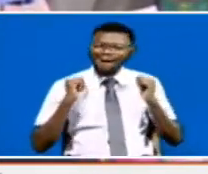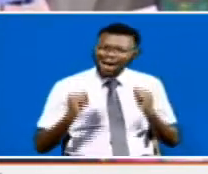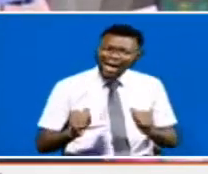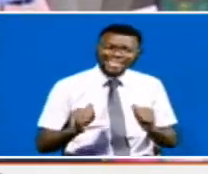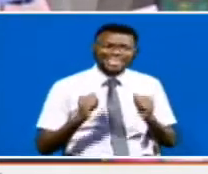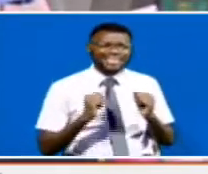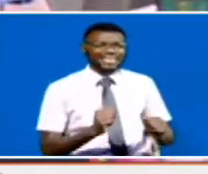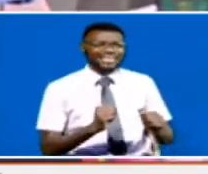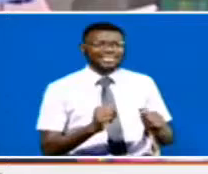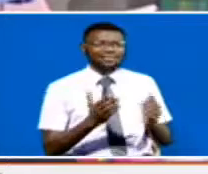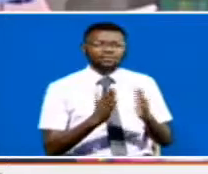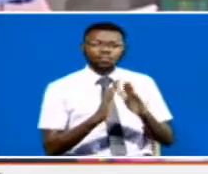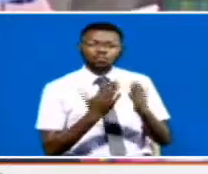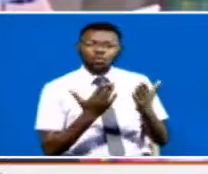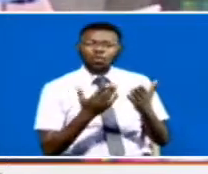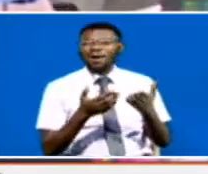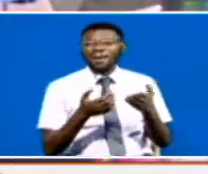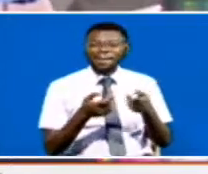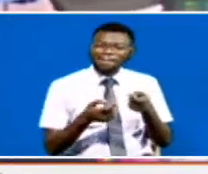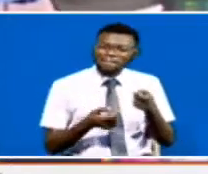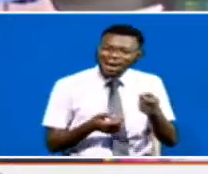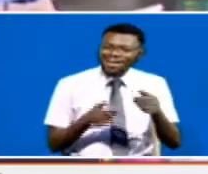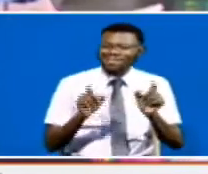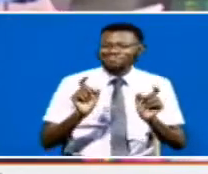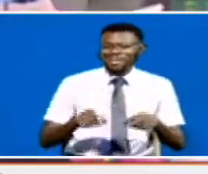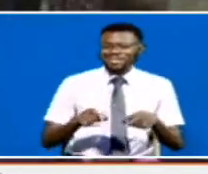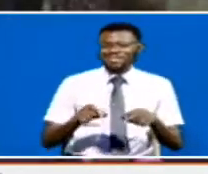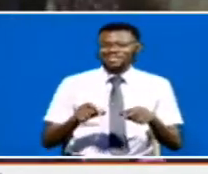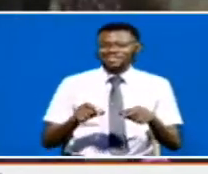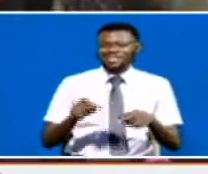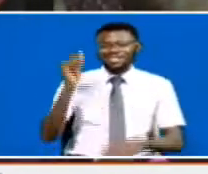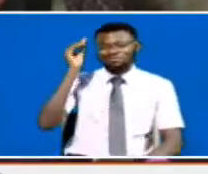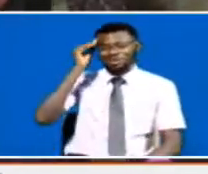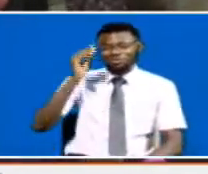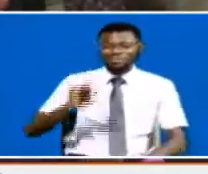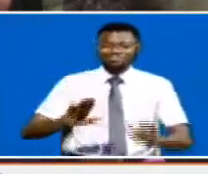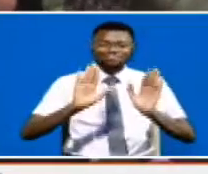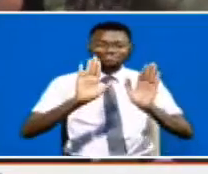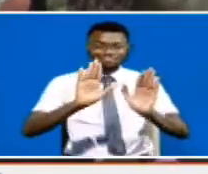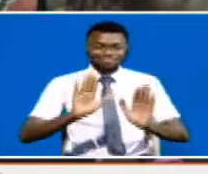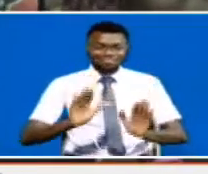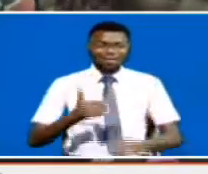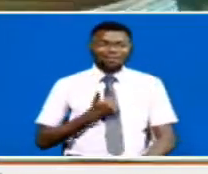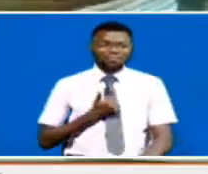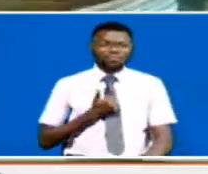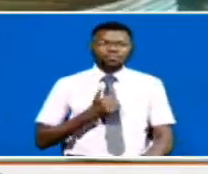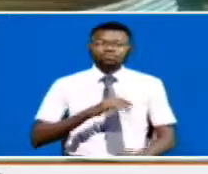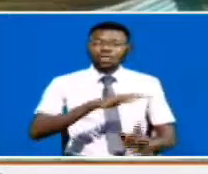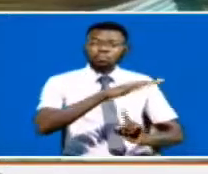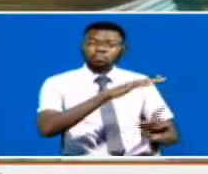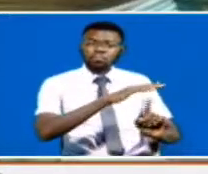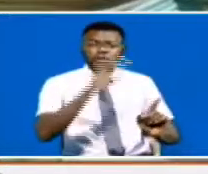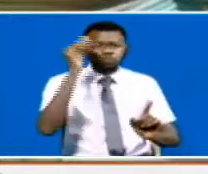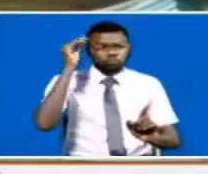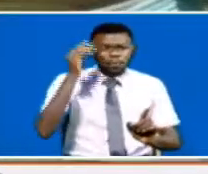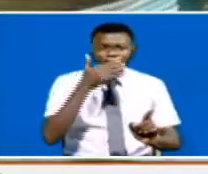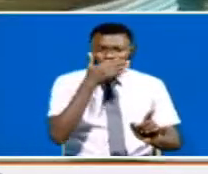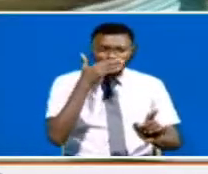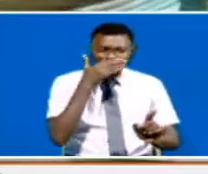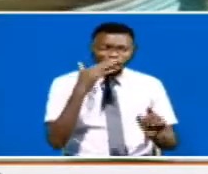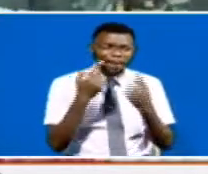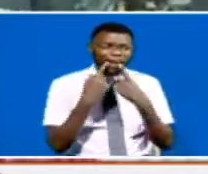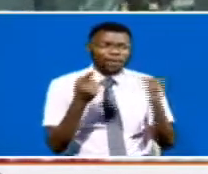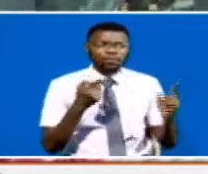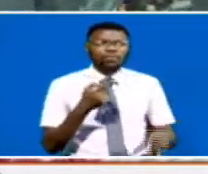ngumu, na hizo vitabu inafaa lazima tununue, lazima masomo tunaona ni ya maana. Aidha, Wizara ya Elimu iliamuru pasiwe na ada kutozwa